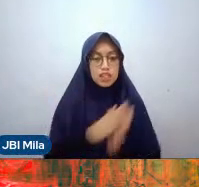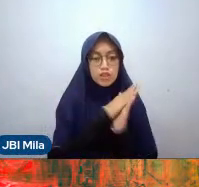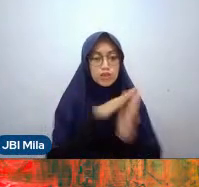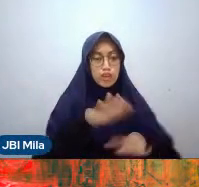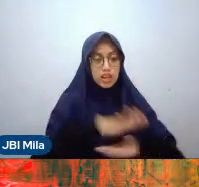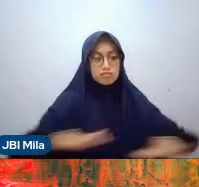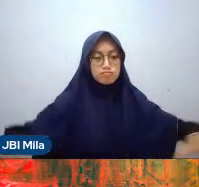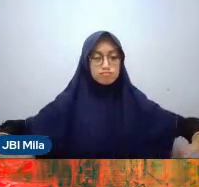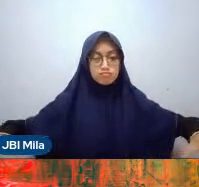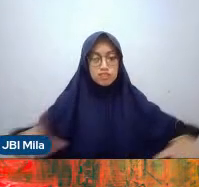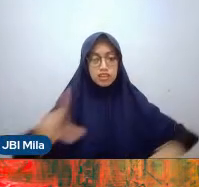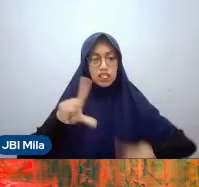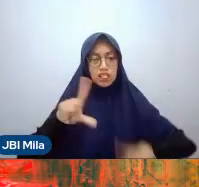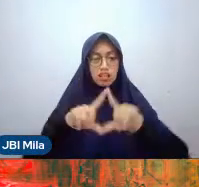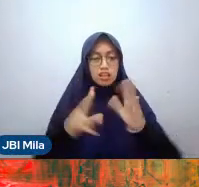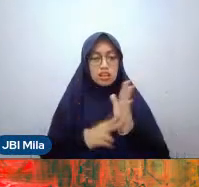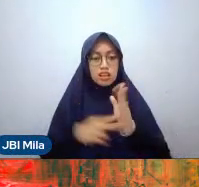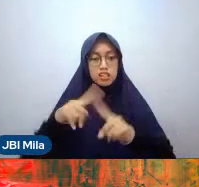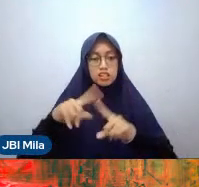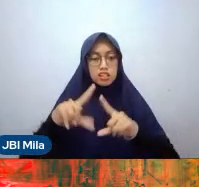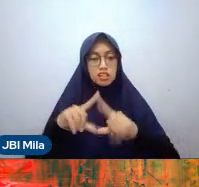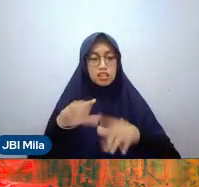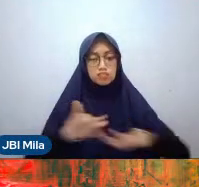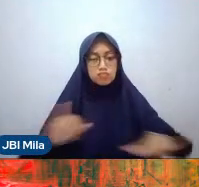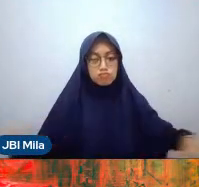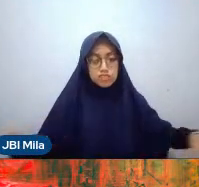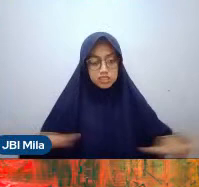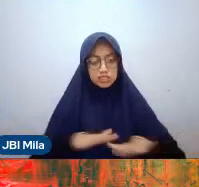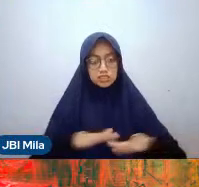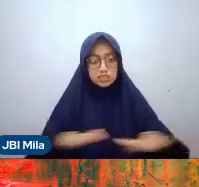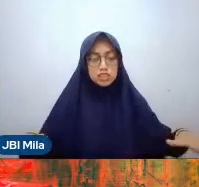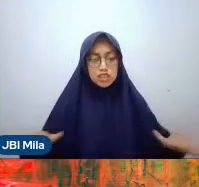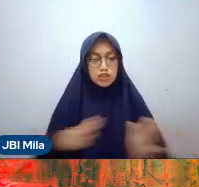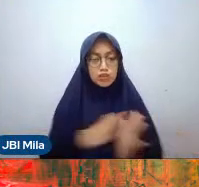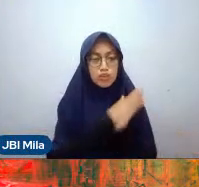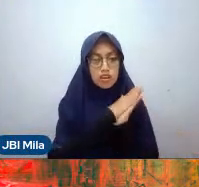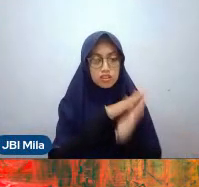melatih pernafasan. Kemudian dia juga bisa melakukan